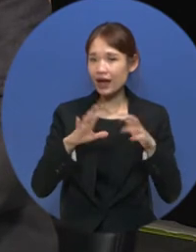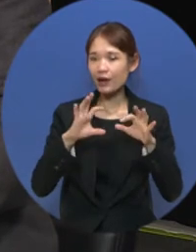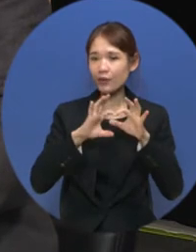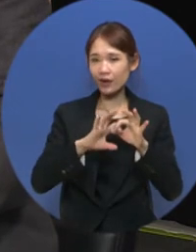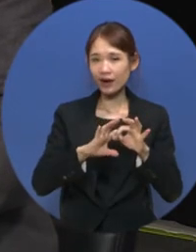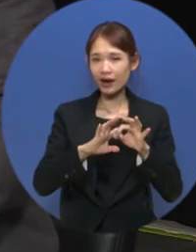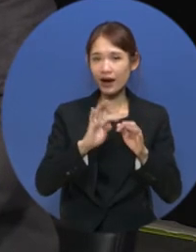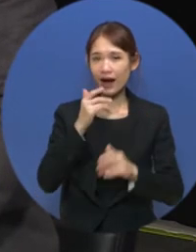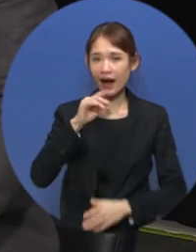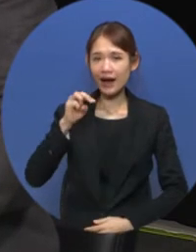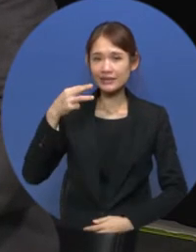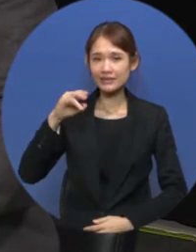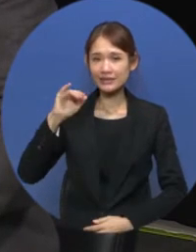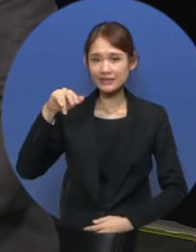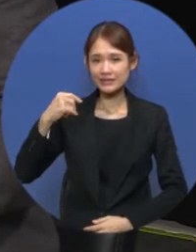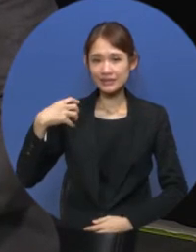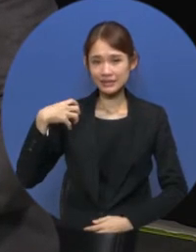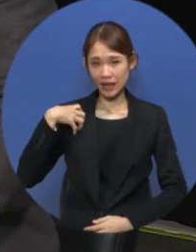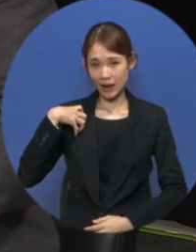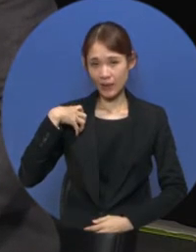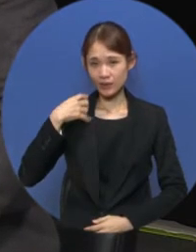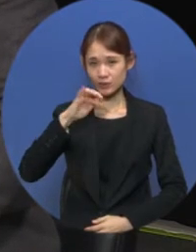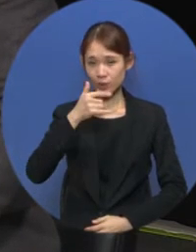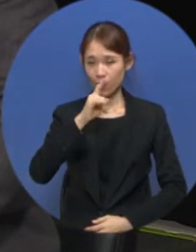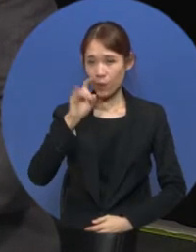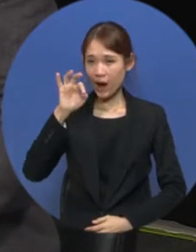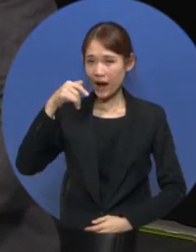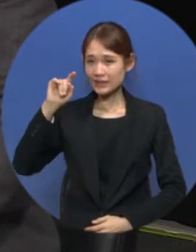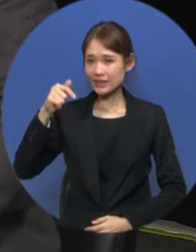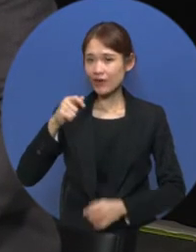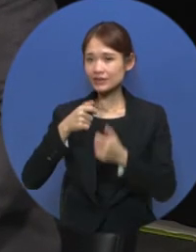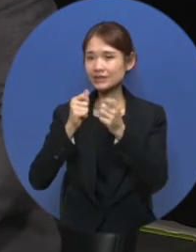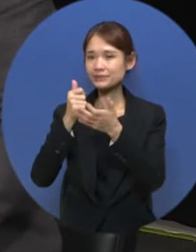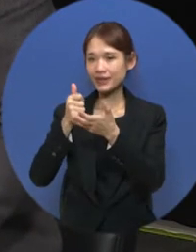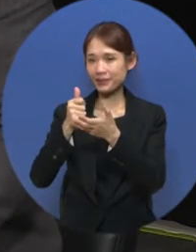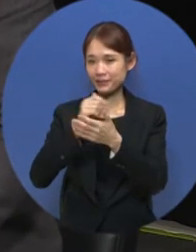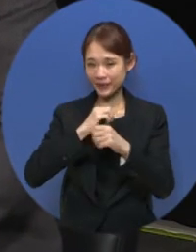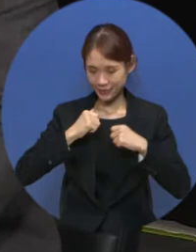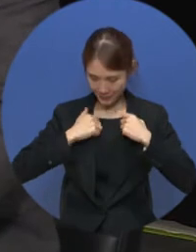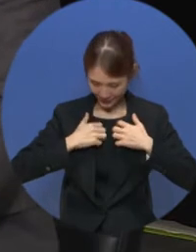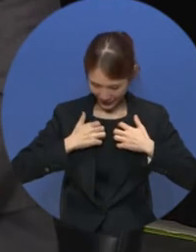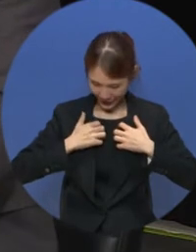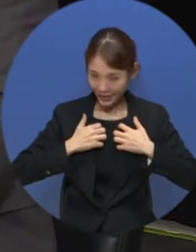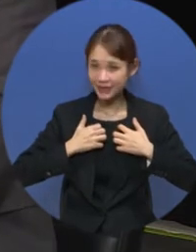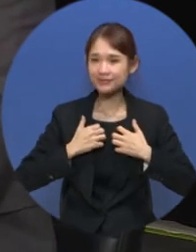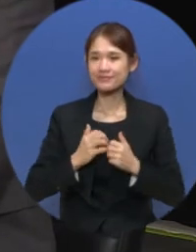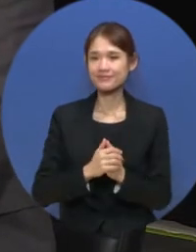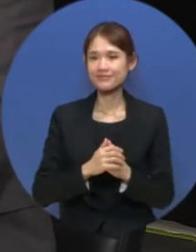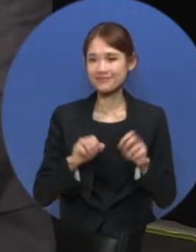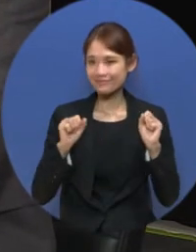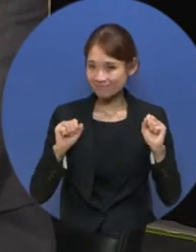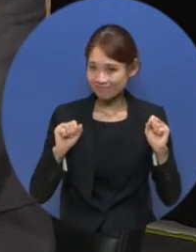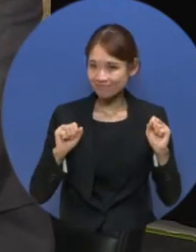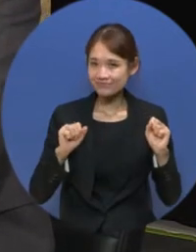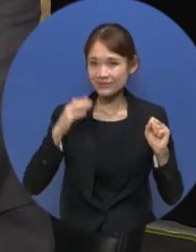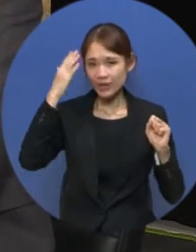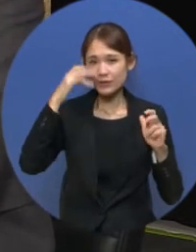브랜드 핫티스트를 담당하고 있는 조항석 팀장입니다. 만나서 반갑습니다. 네, 안녕하세요.